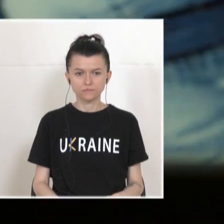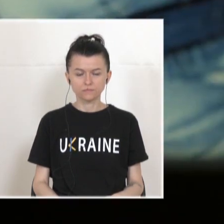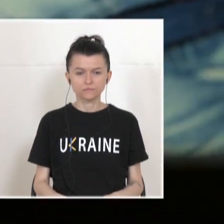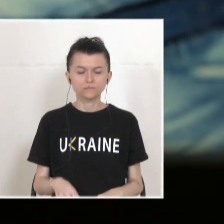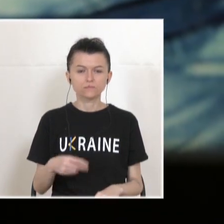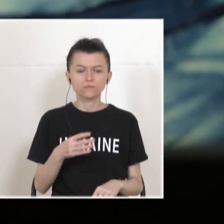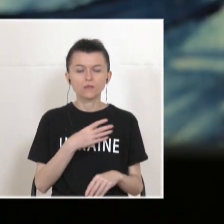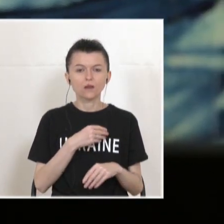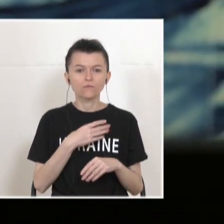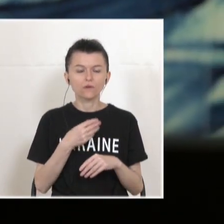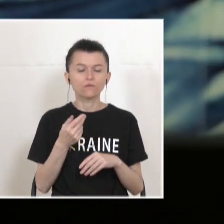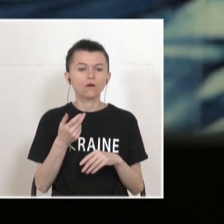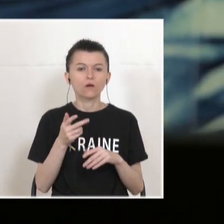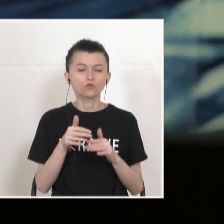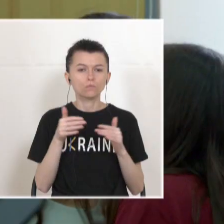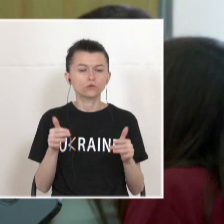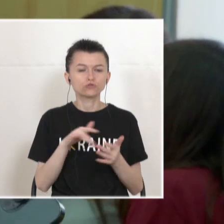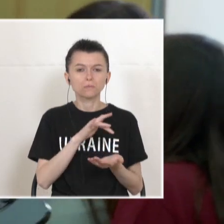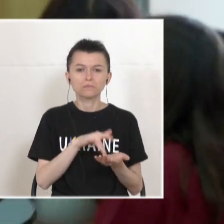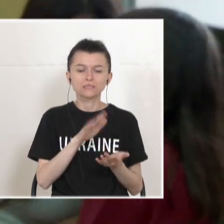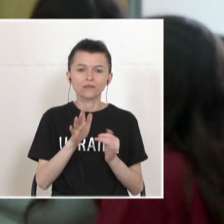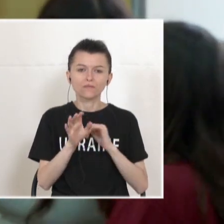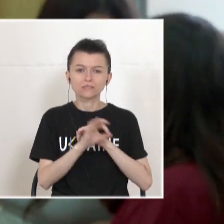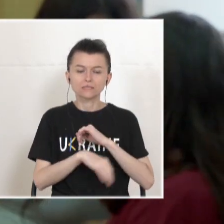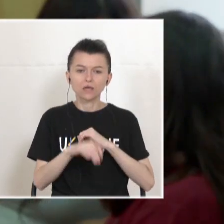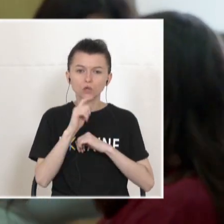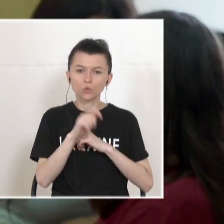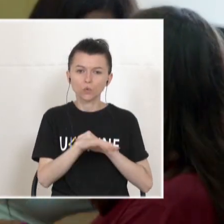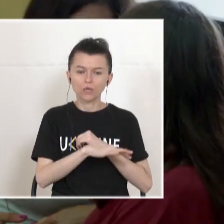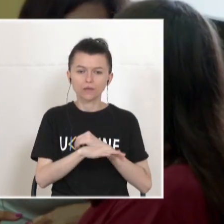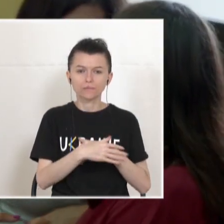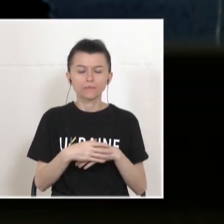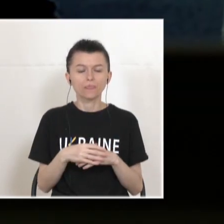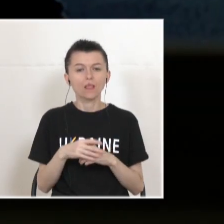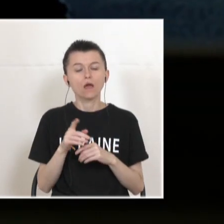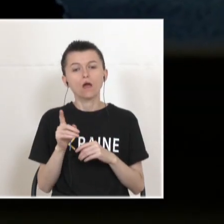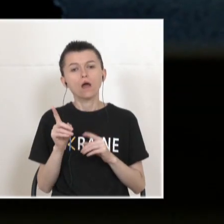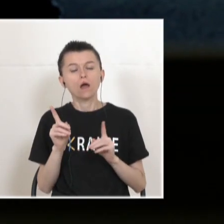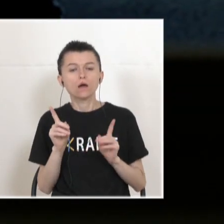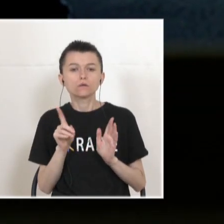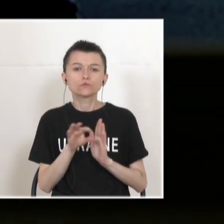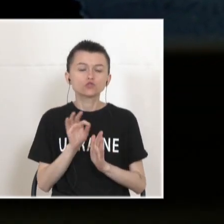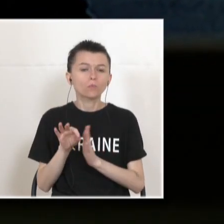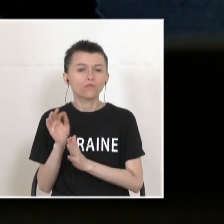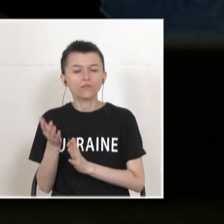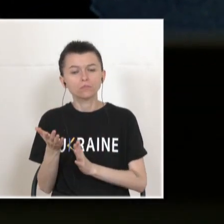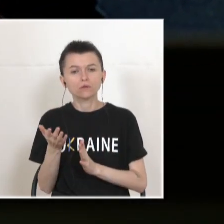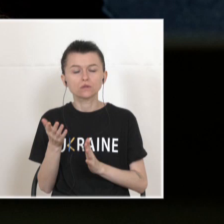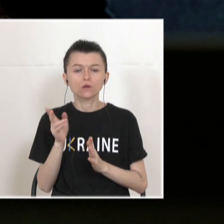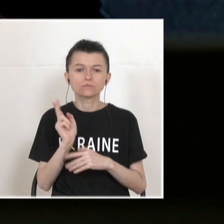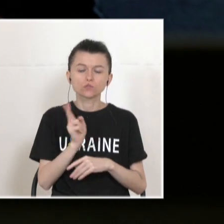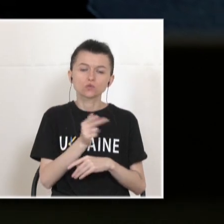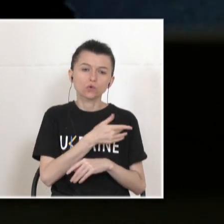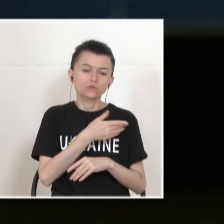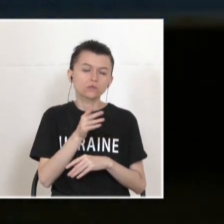Львів – найбільше місто в Західній Україні. Що би ви вибрали? То в основному би хотів би подорожувати.